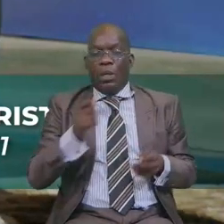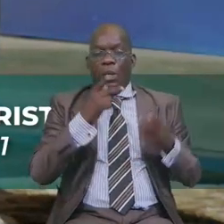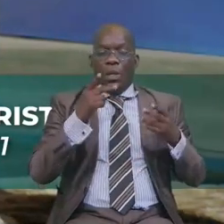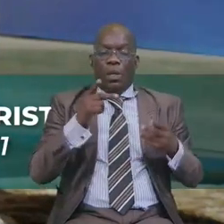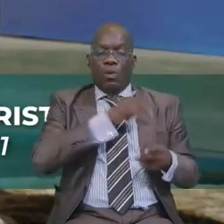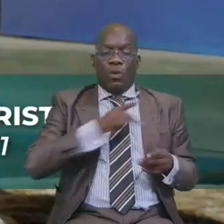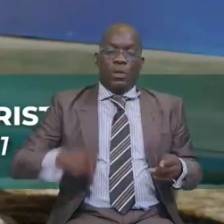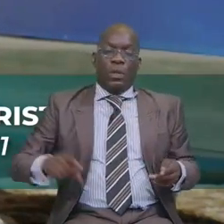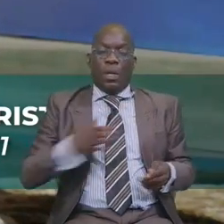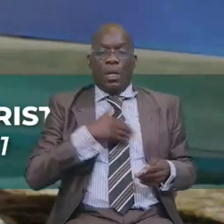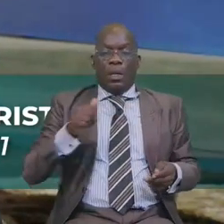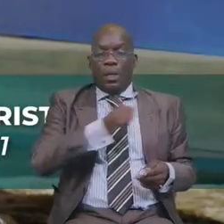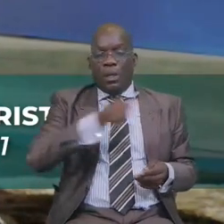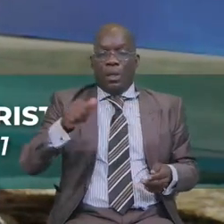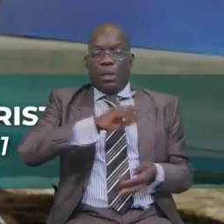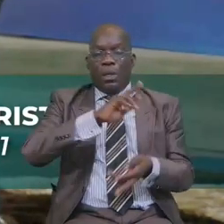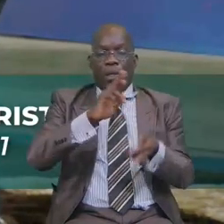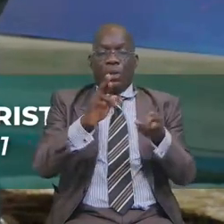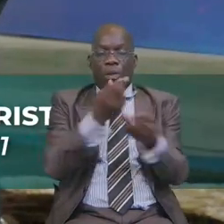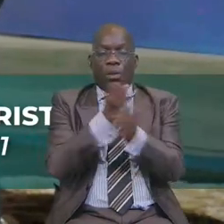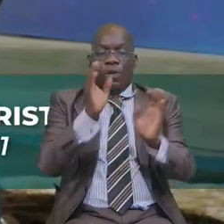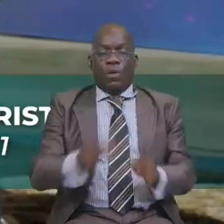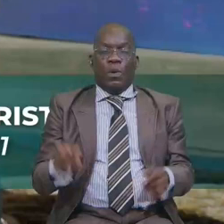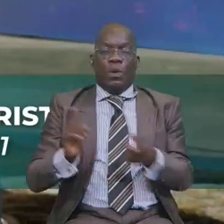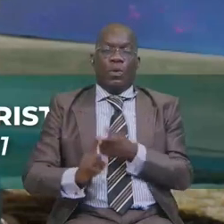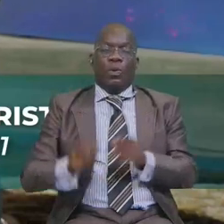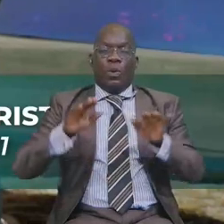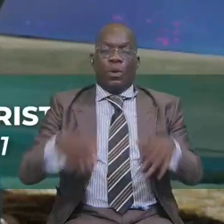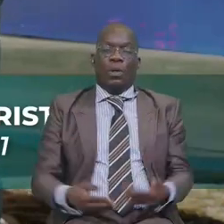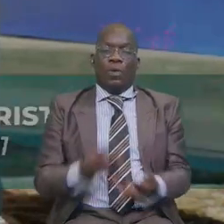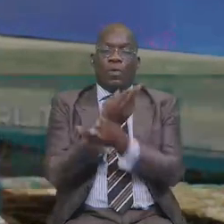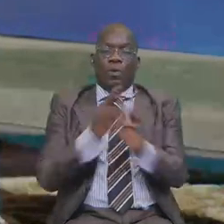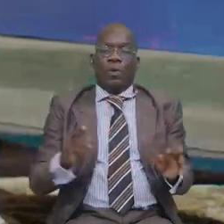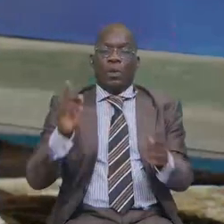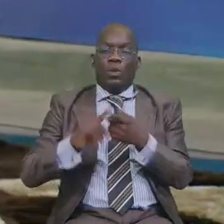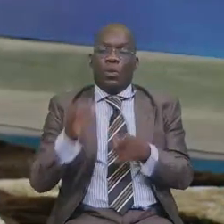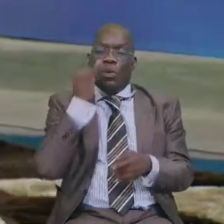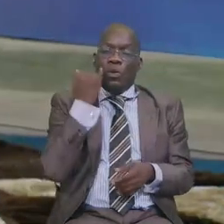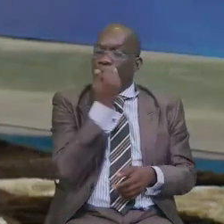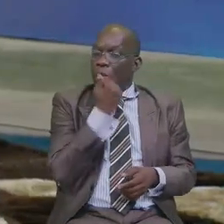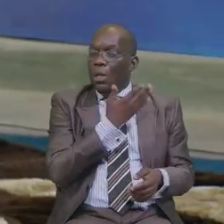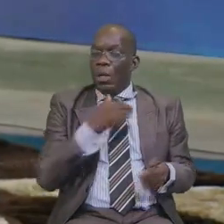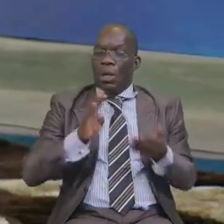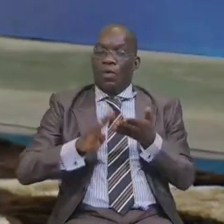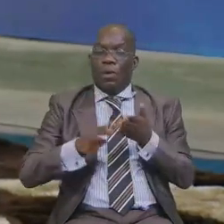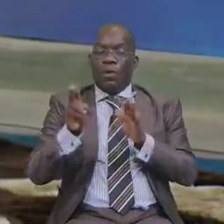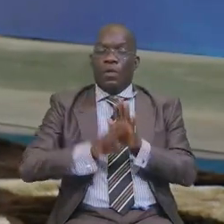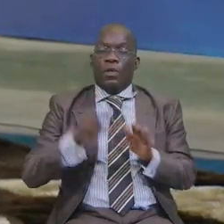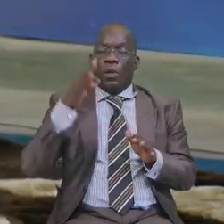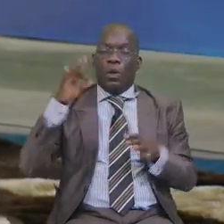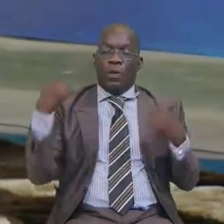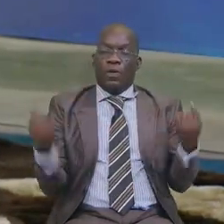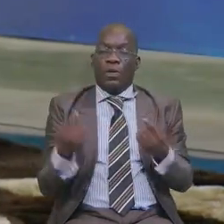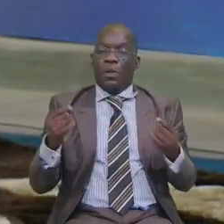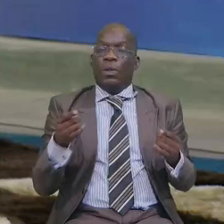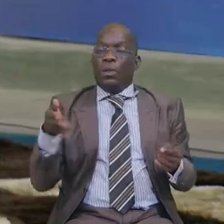la repentance et le pardon des péchés. Il n'y a pas de pardon